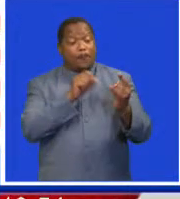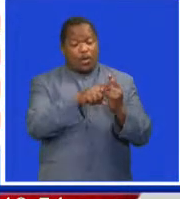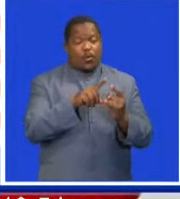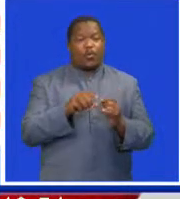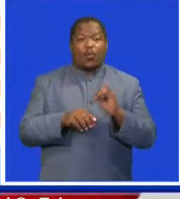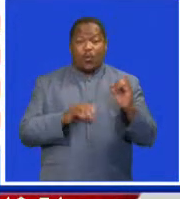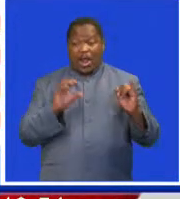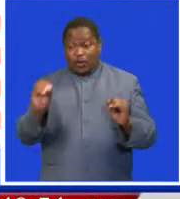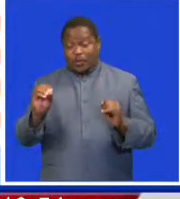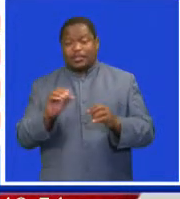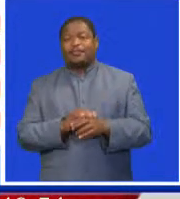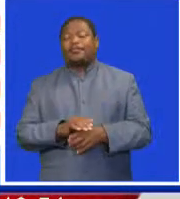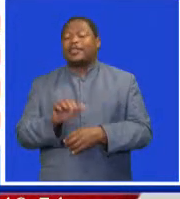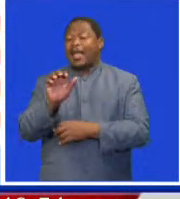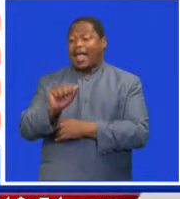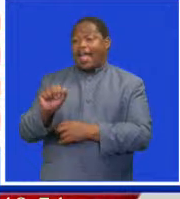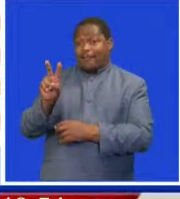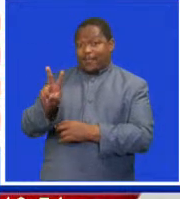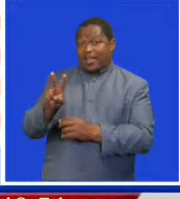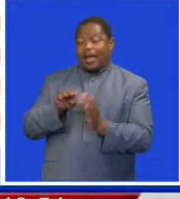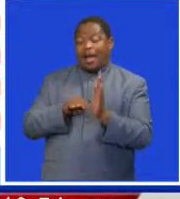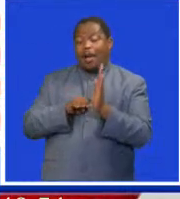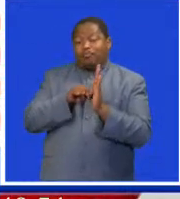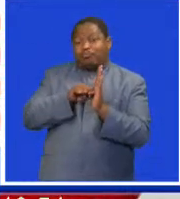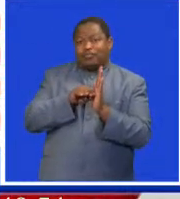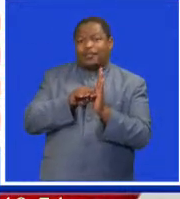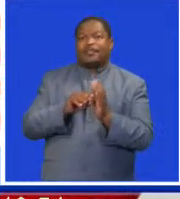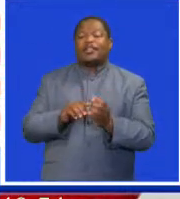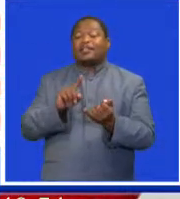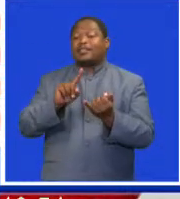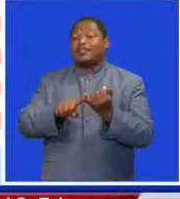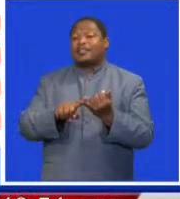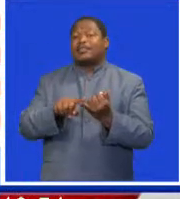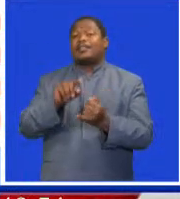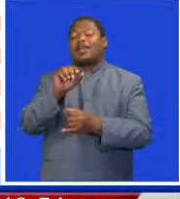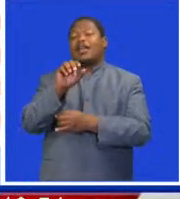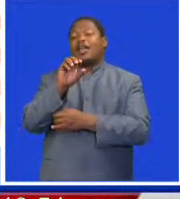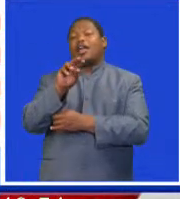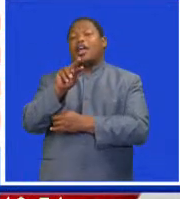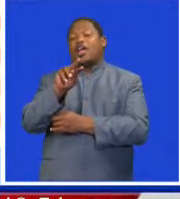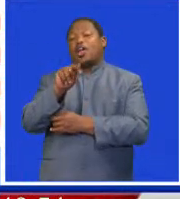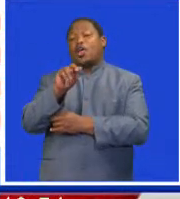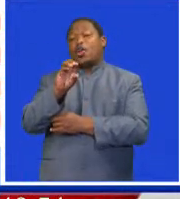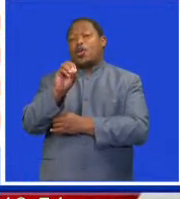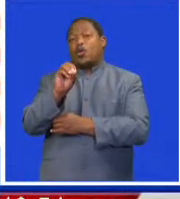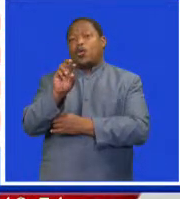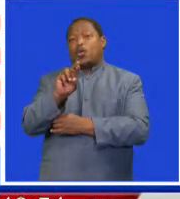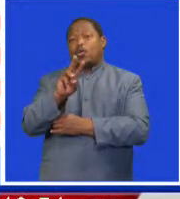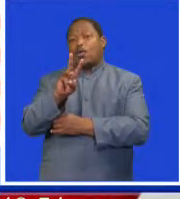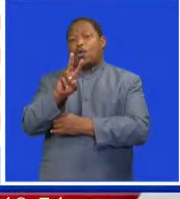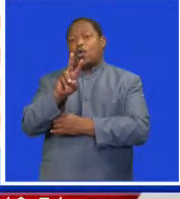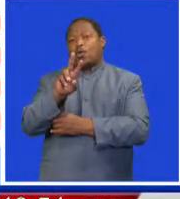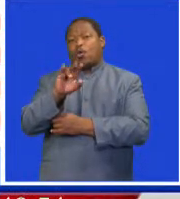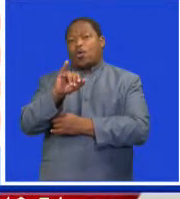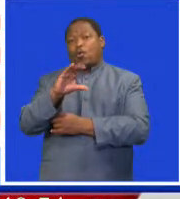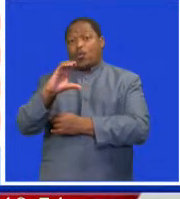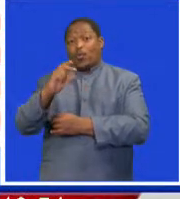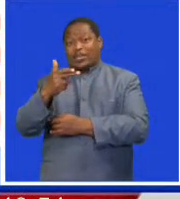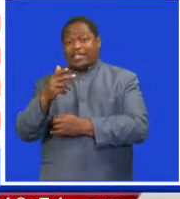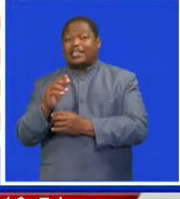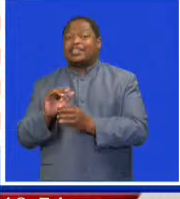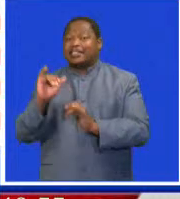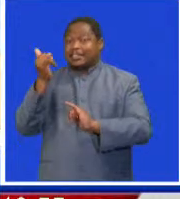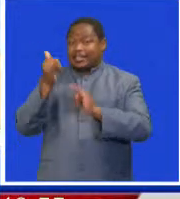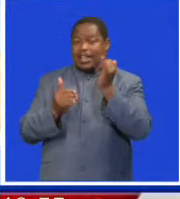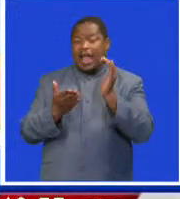City leyo naseyivele ishayile inkemba. Kanti-ke i-Arsenal yona kukhala phansi kwayo sekusho ukuthi seyitocetha isizini ngephansi kwesithupha